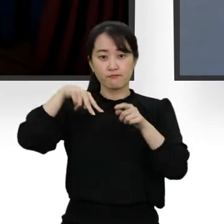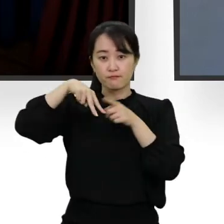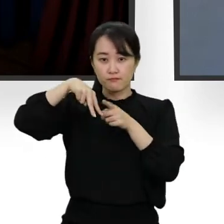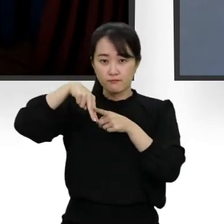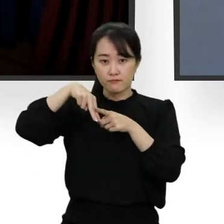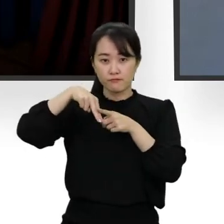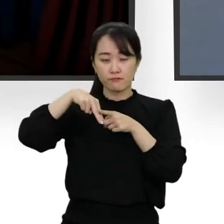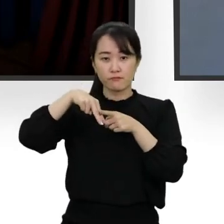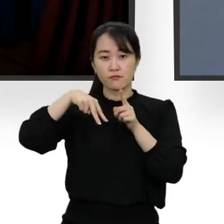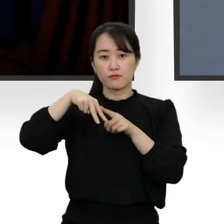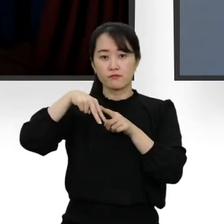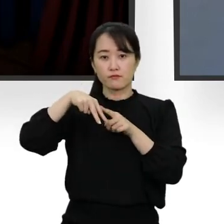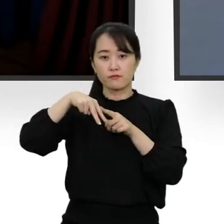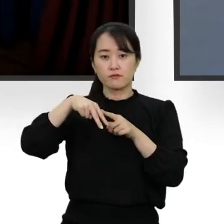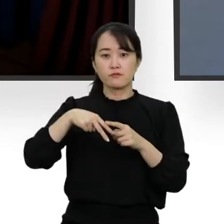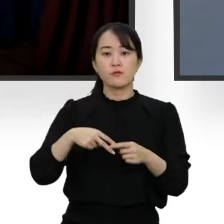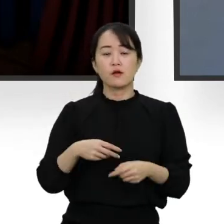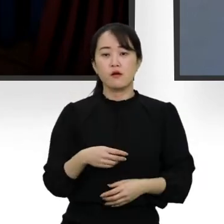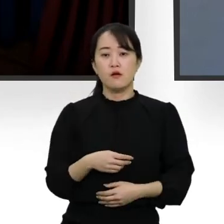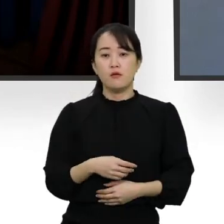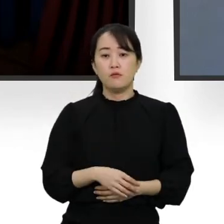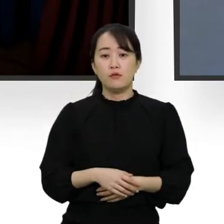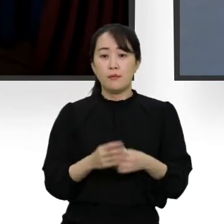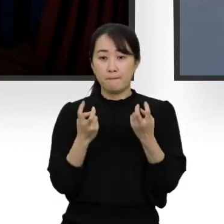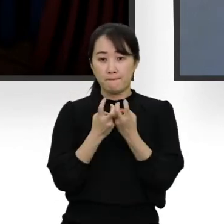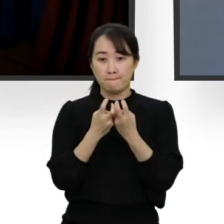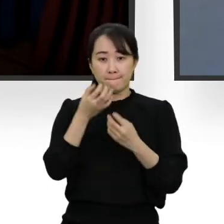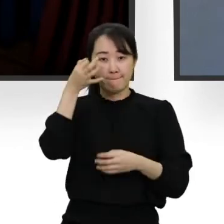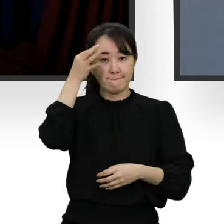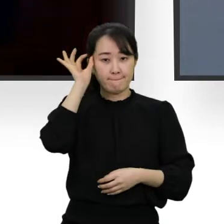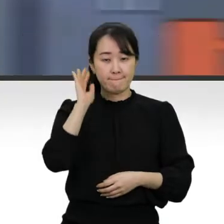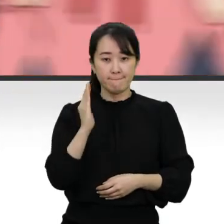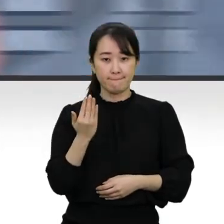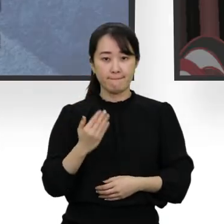의족도 배우에게는 하나의 몸짓을 위한 수단이라는 걸 깨달았습니다.